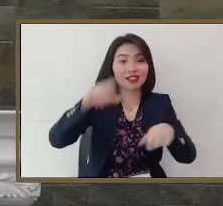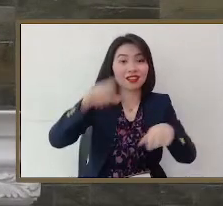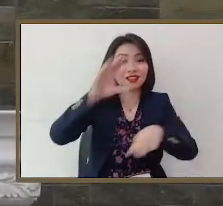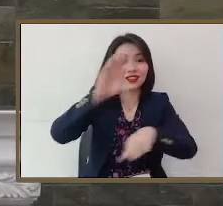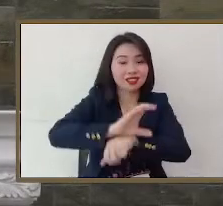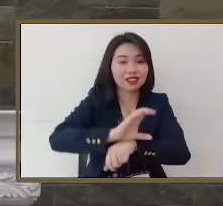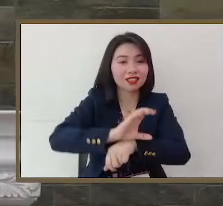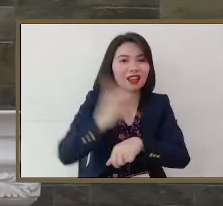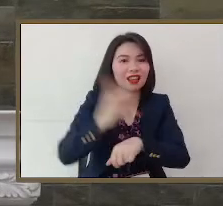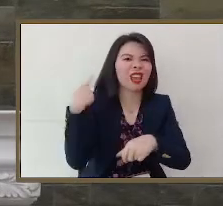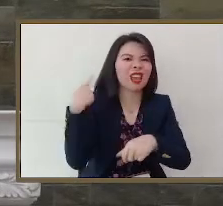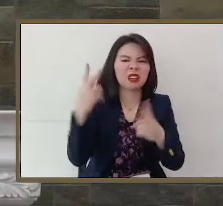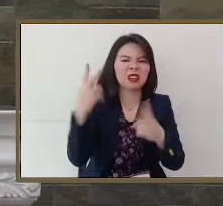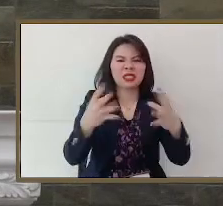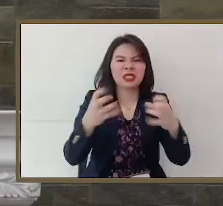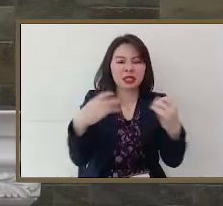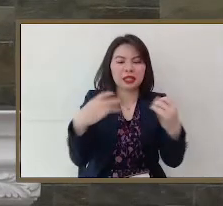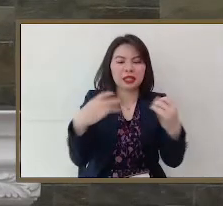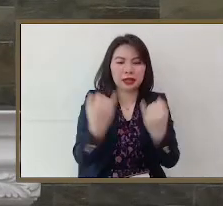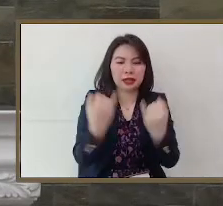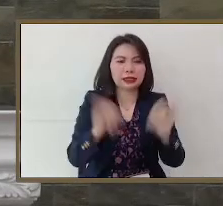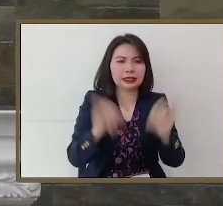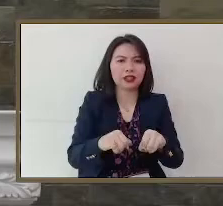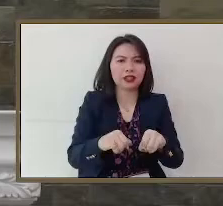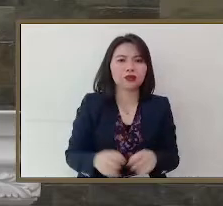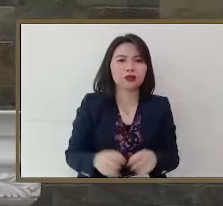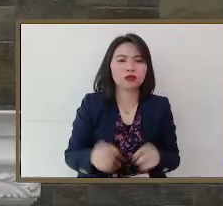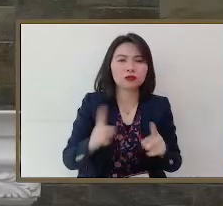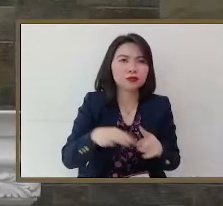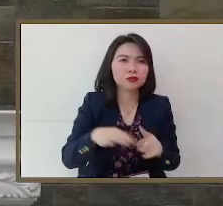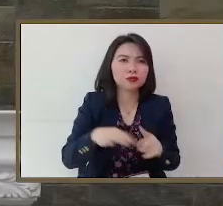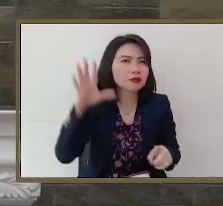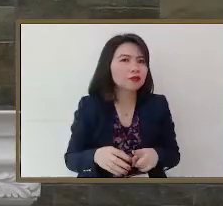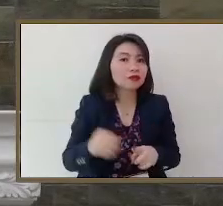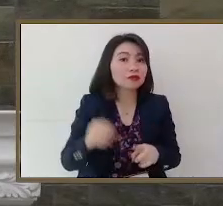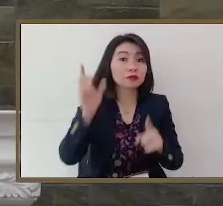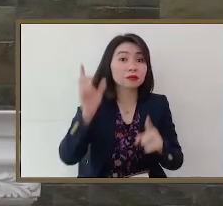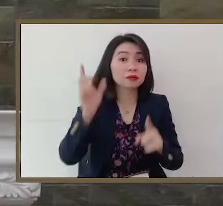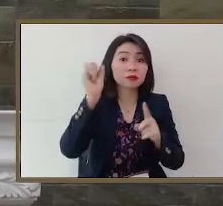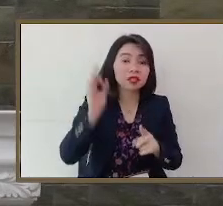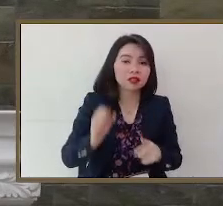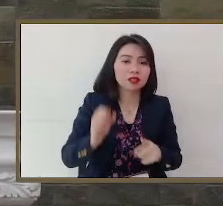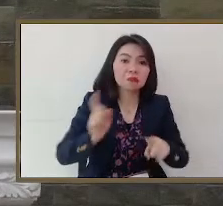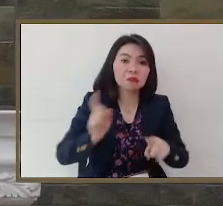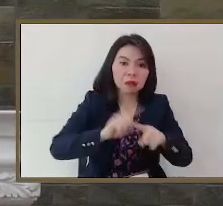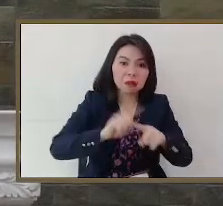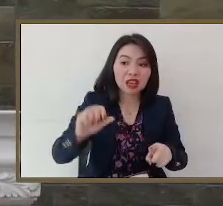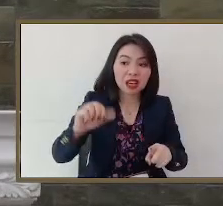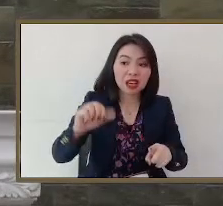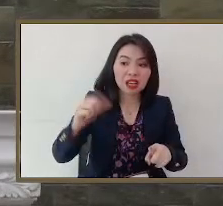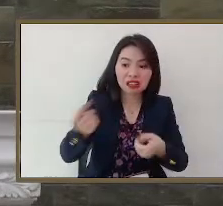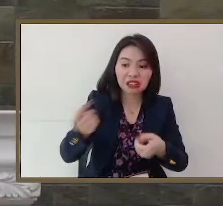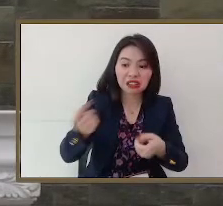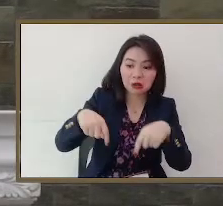issue yung pupunta sa simbahan para makinig, pero pupunta rin sa simbahan para maging sikat.